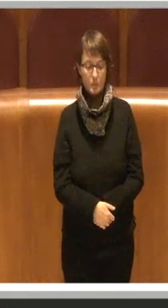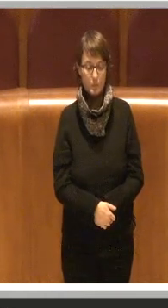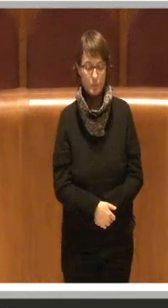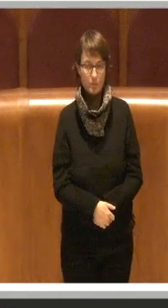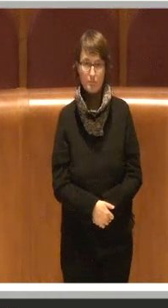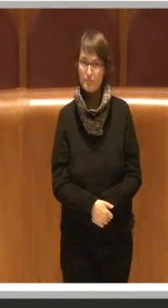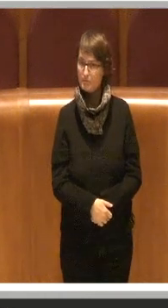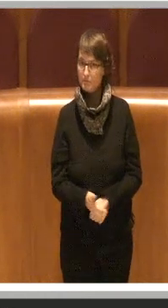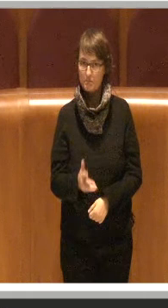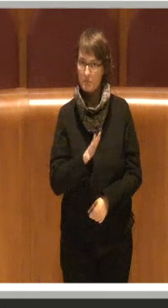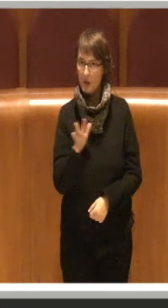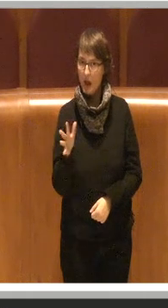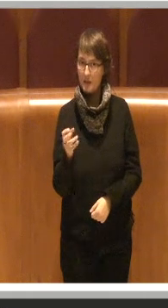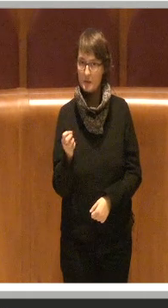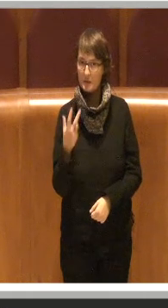Non ci sono altre richieste?